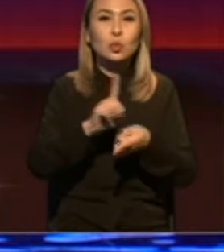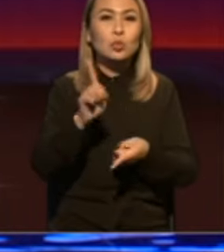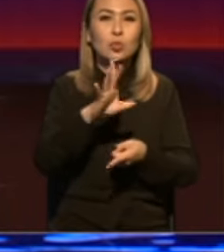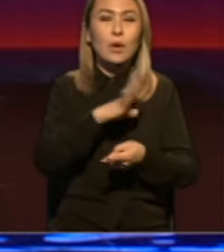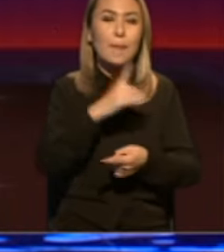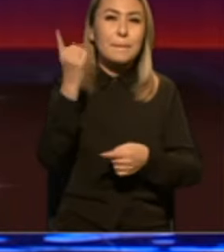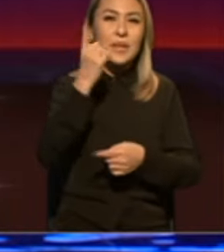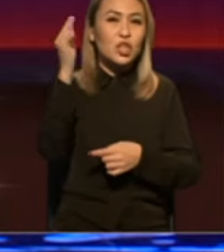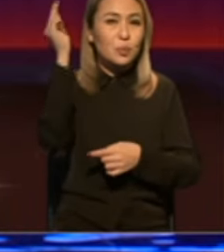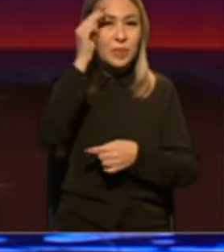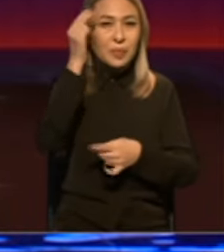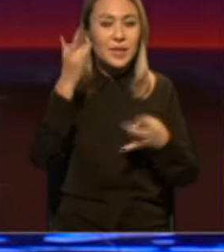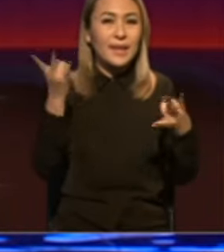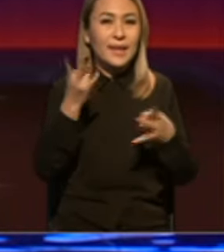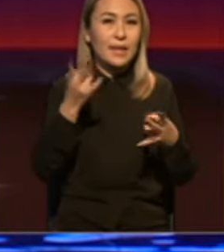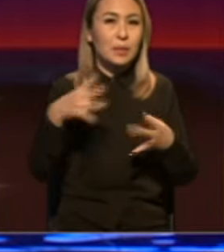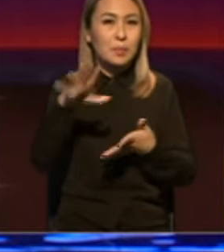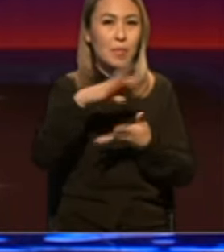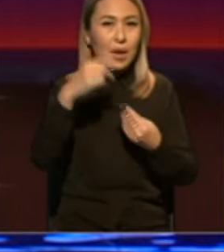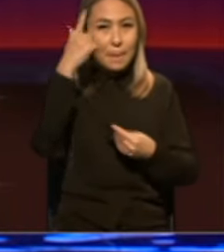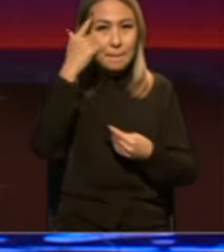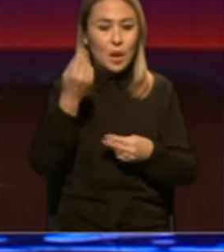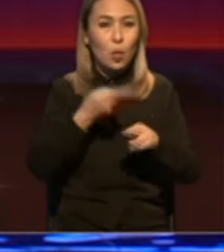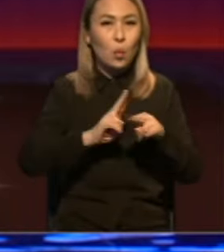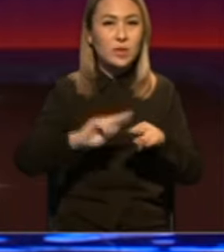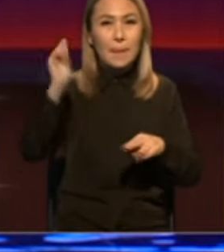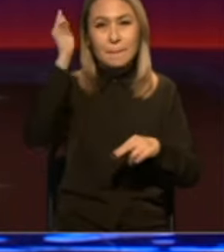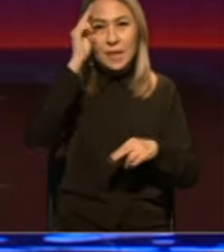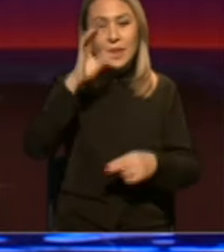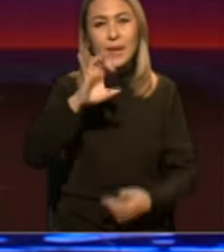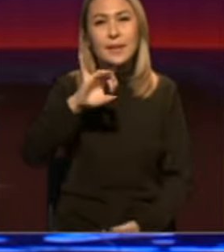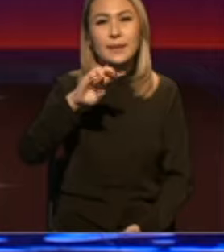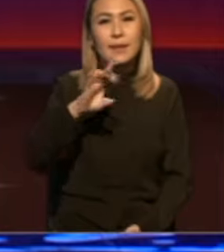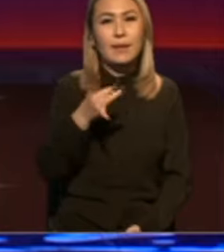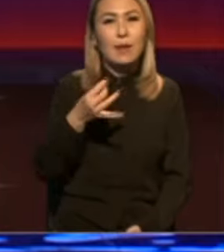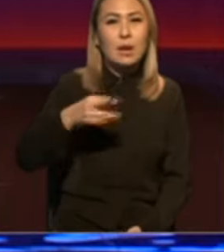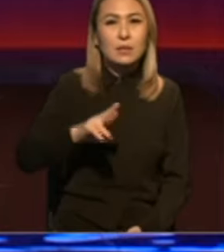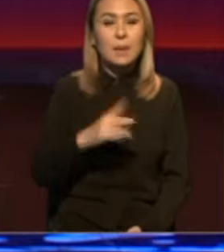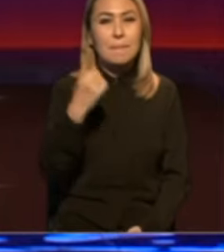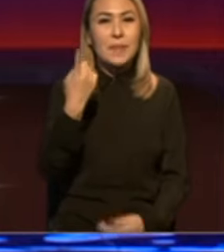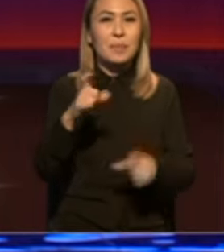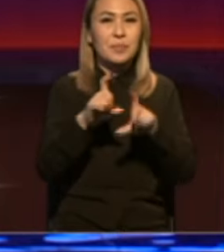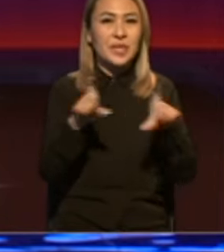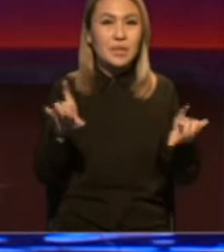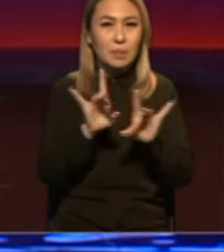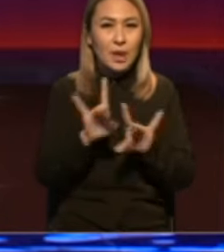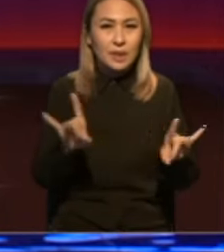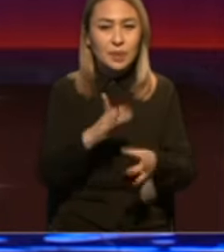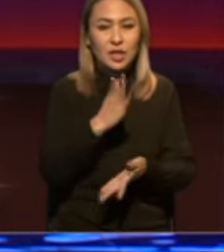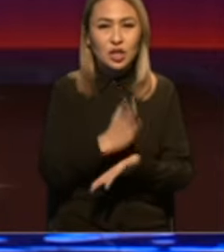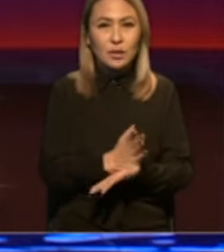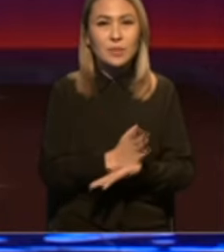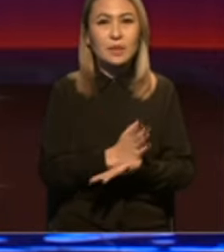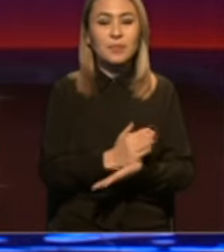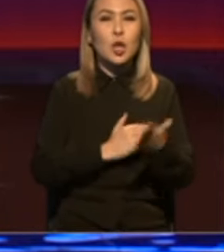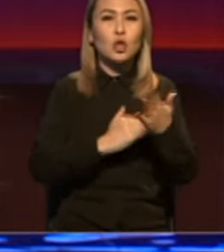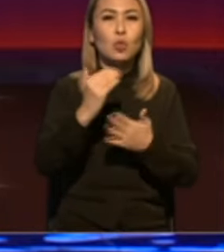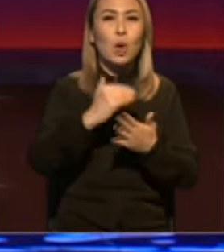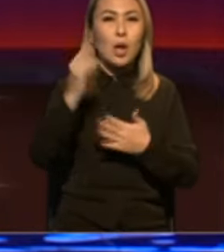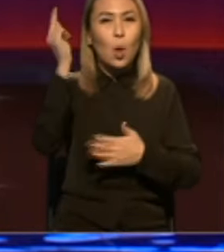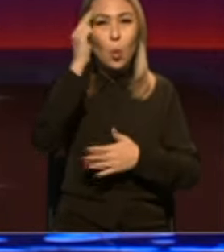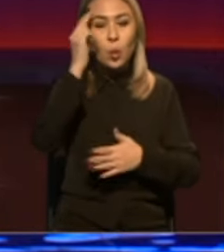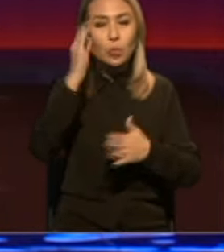бірінші білім керек екен түсінікті. Бірақ осы білімі интеграция тұрғысынан бір мектепті айтып жатырмыз, бір жоғарғы оқу орнын